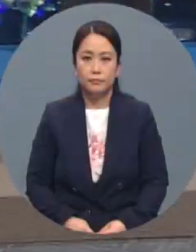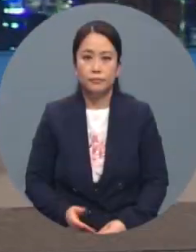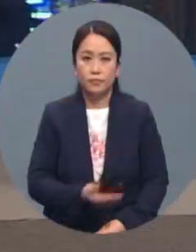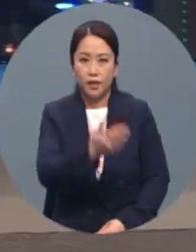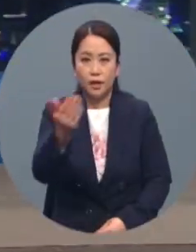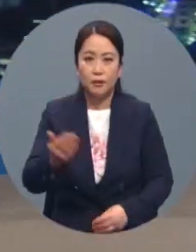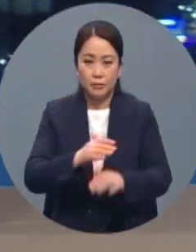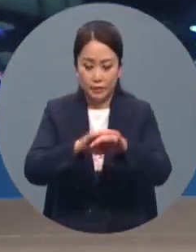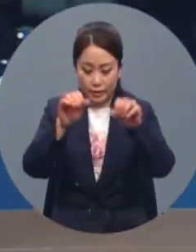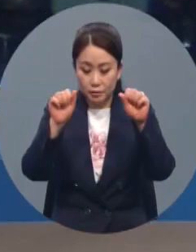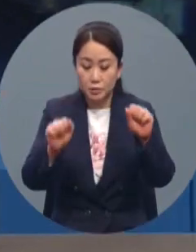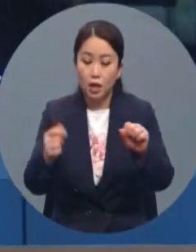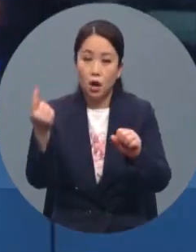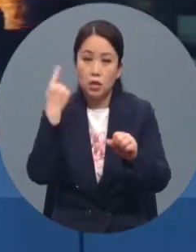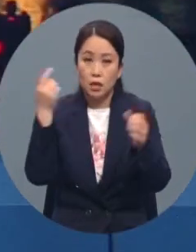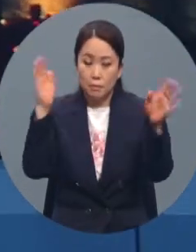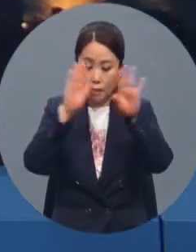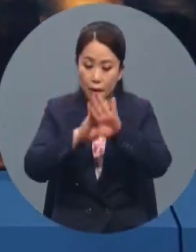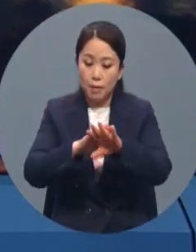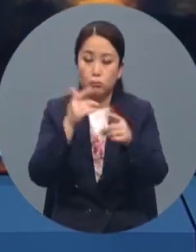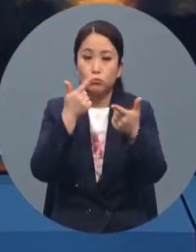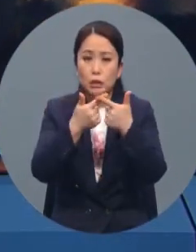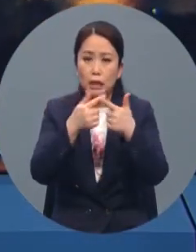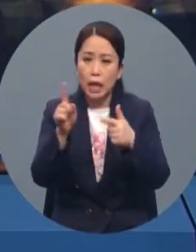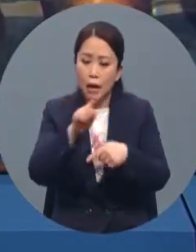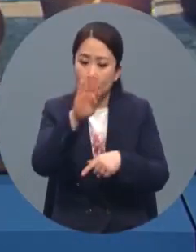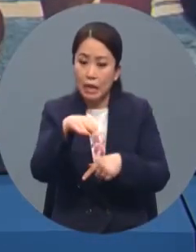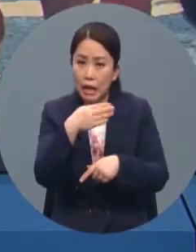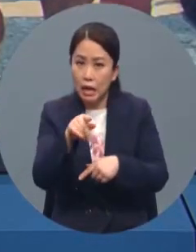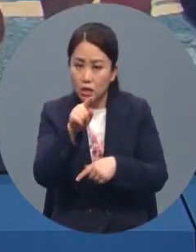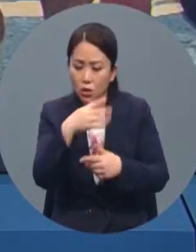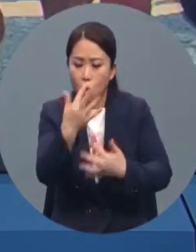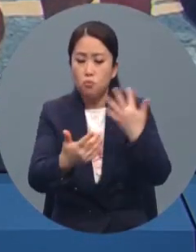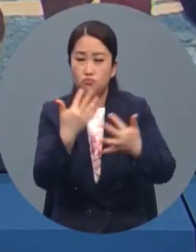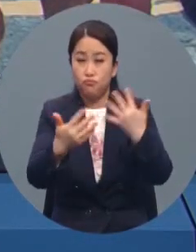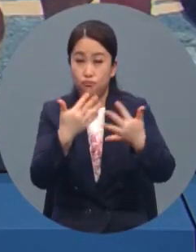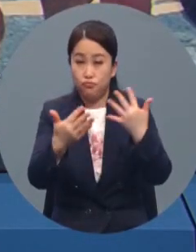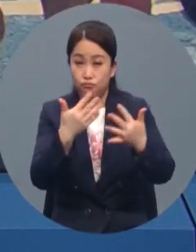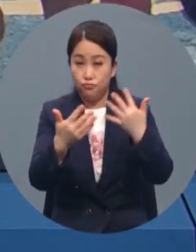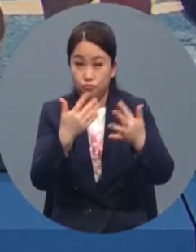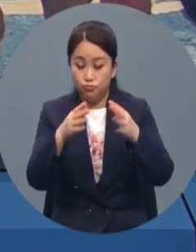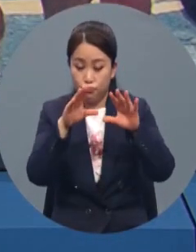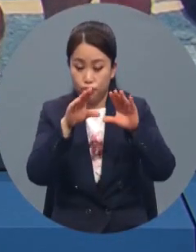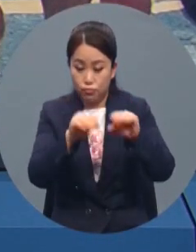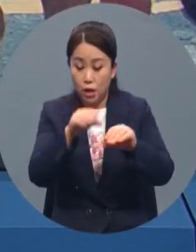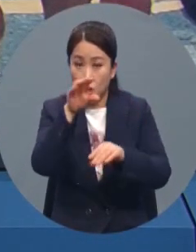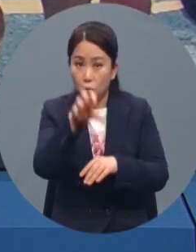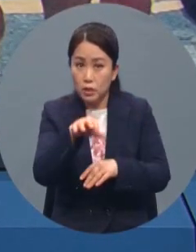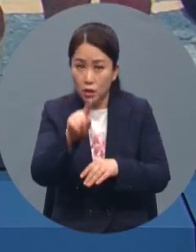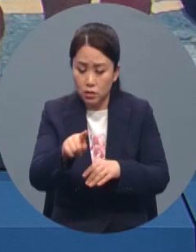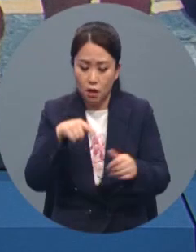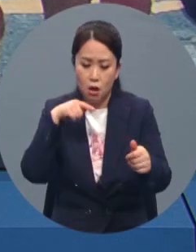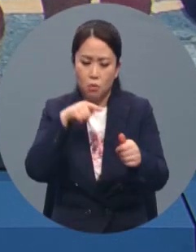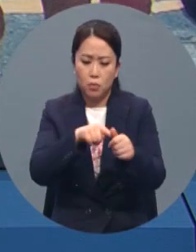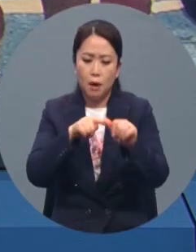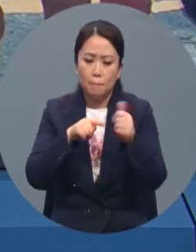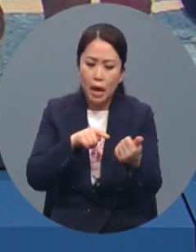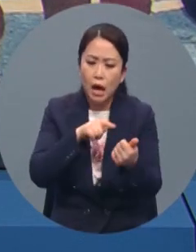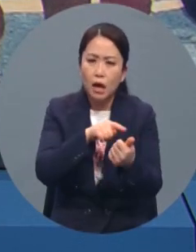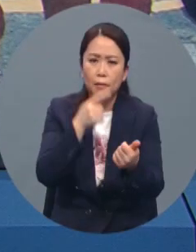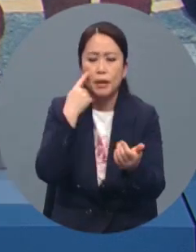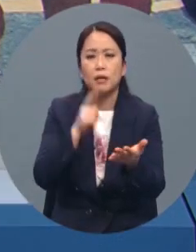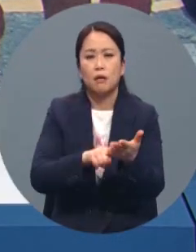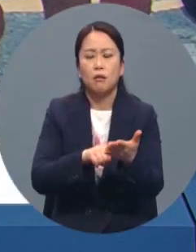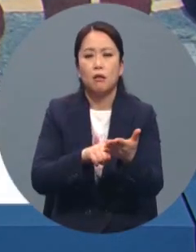여러분 안녕하십니까? 어젯밤 부산의 한 연립주택 화재 진압 현장에서 흉기에 찔려 숨진 남성의 시신이